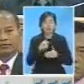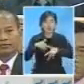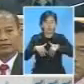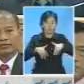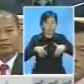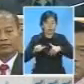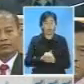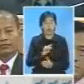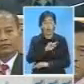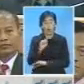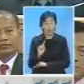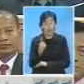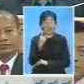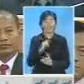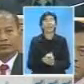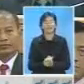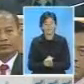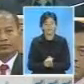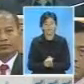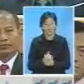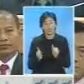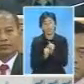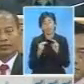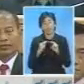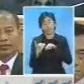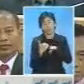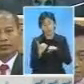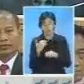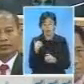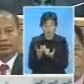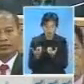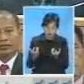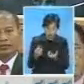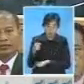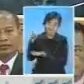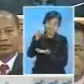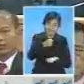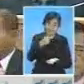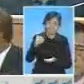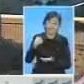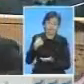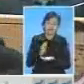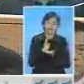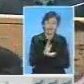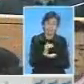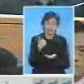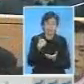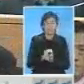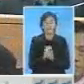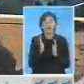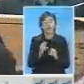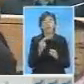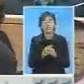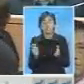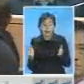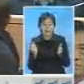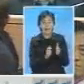แรกครับคุณพ่อกิติศักดิ์หัตถสงเคราะห์นำสิ่งของถุงยังชีพมามอบมีคนหวังดีเอาชื่อท่านไป